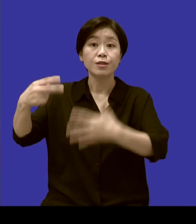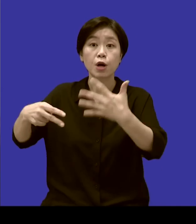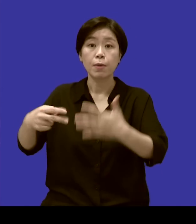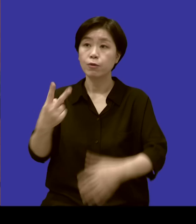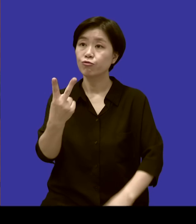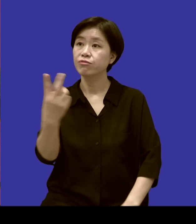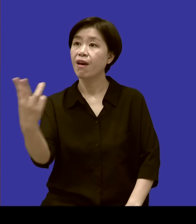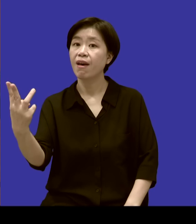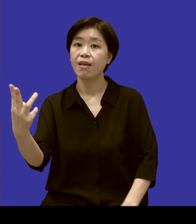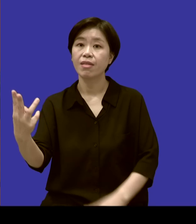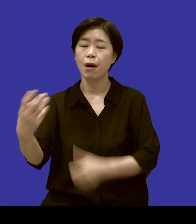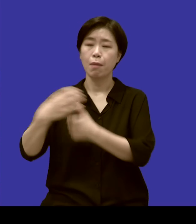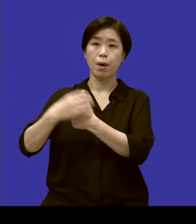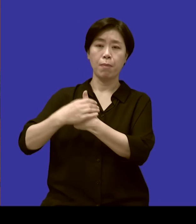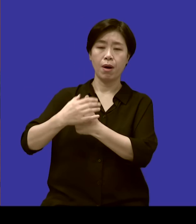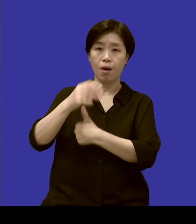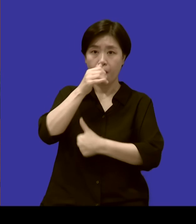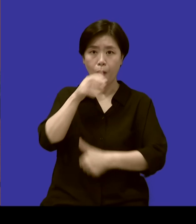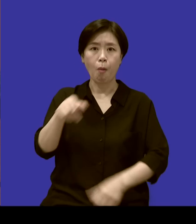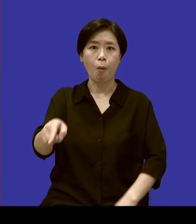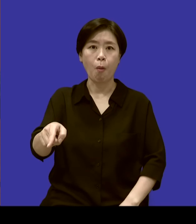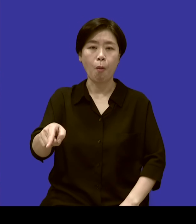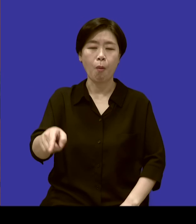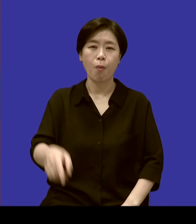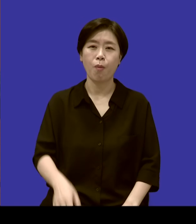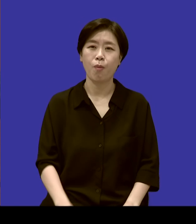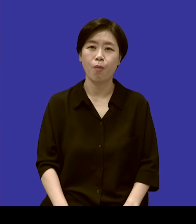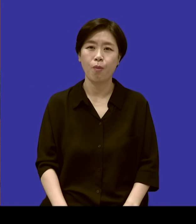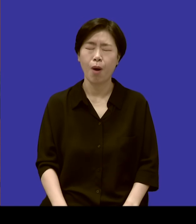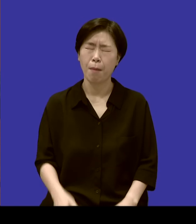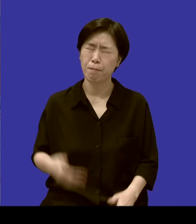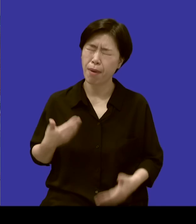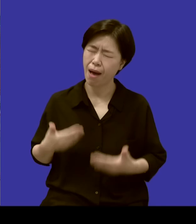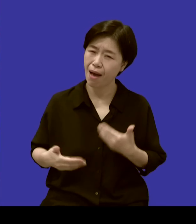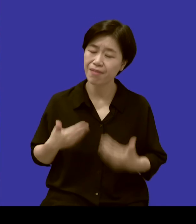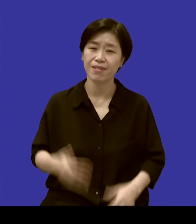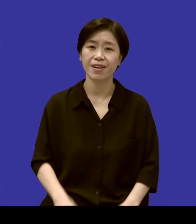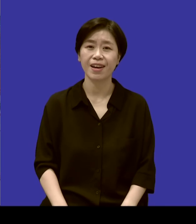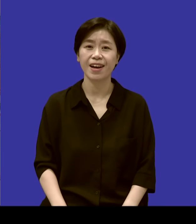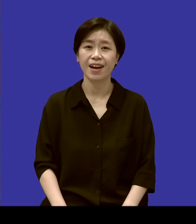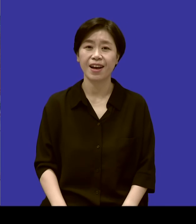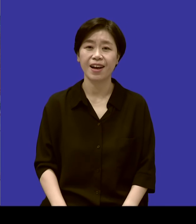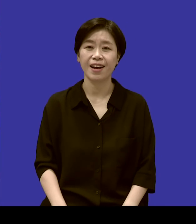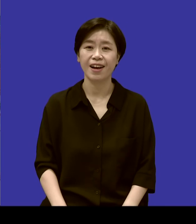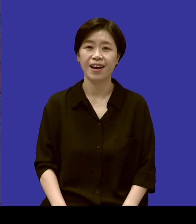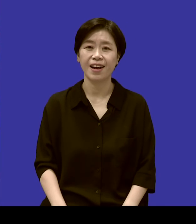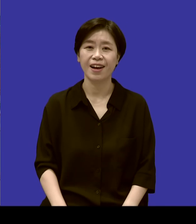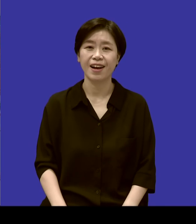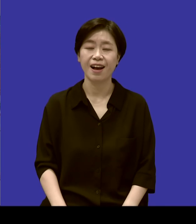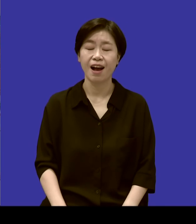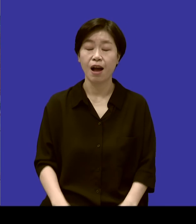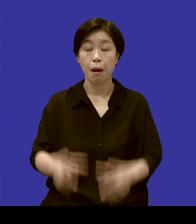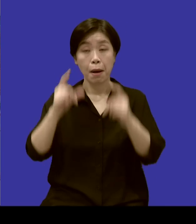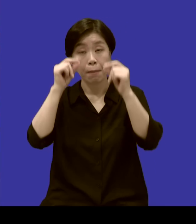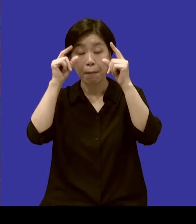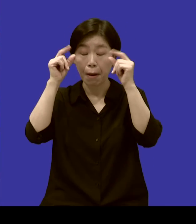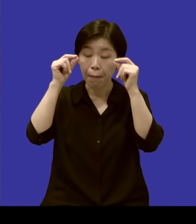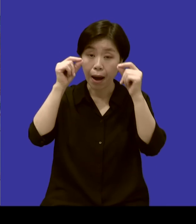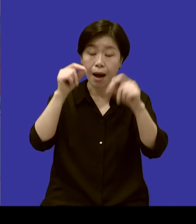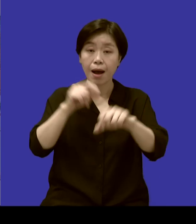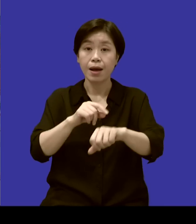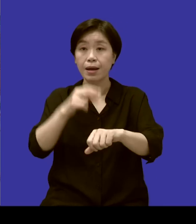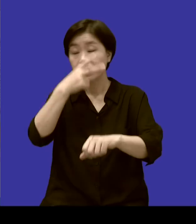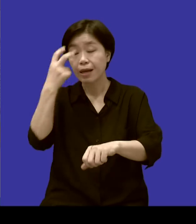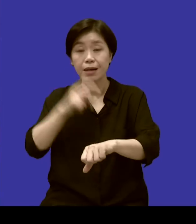겹치기로 주시는 거예요. 몰아서. 몰아서 주시는 거예요. 일을 몰아서 주시는. 그러니까 또 제가 막 잠 못 자고 다니고 하나님 너무